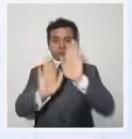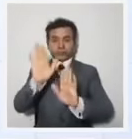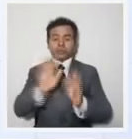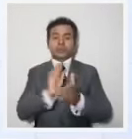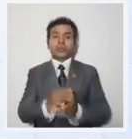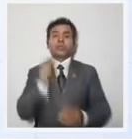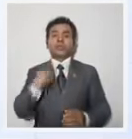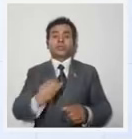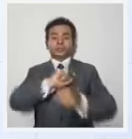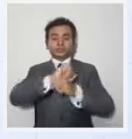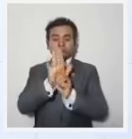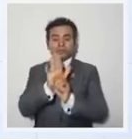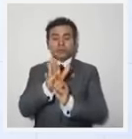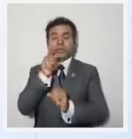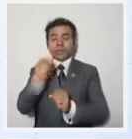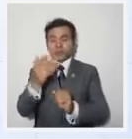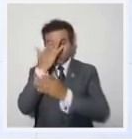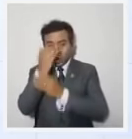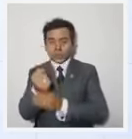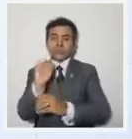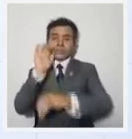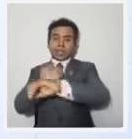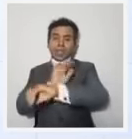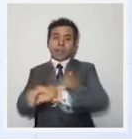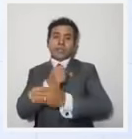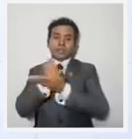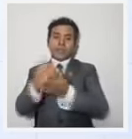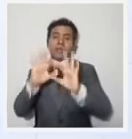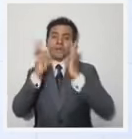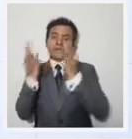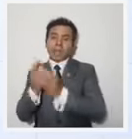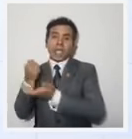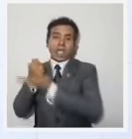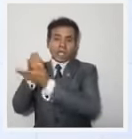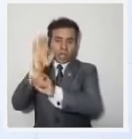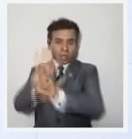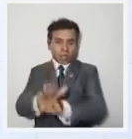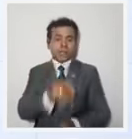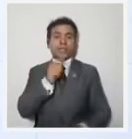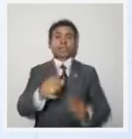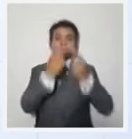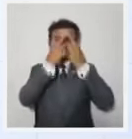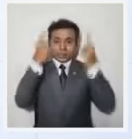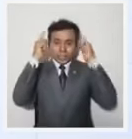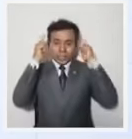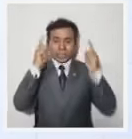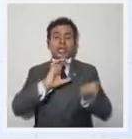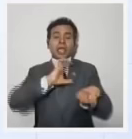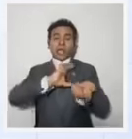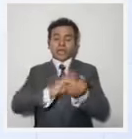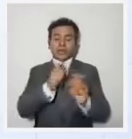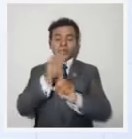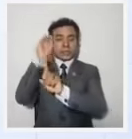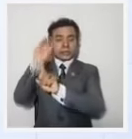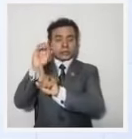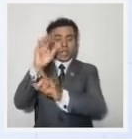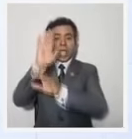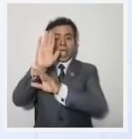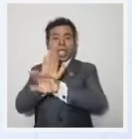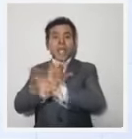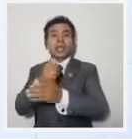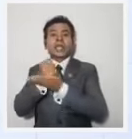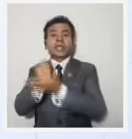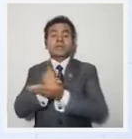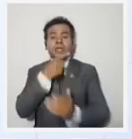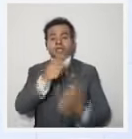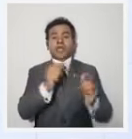উপযোগী পরিবেশ তৈরির মাধ্যমে এর সম্ভাব্য সংক্রমণ কমাতে হবে। এজন্য পরিবারের অন্যান্যদের ভূমিকা কী, স্বাস্থ্য